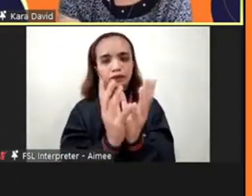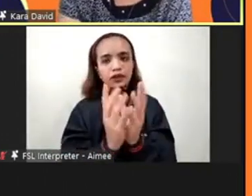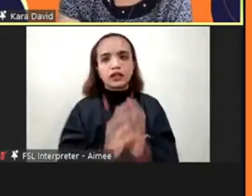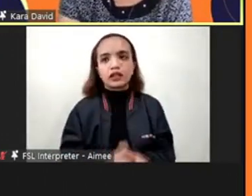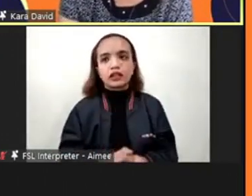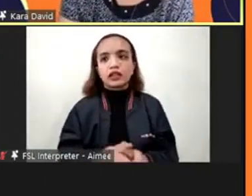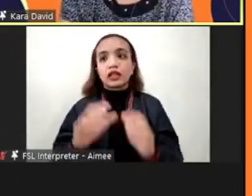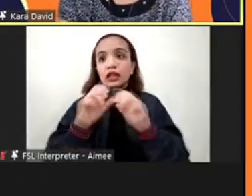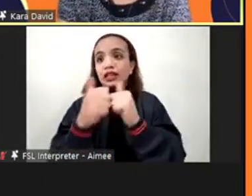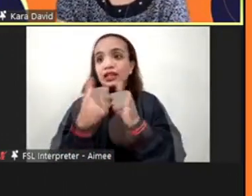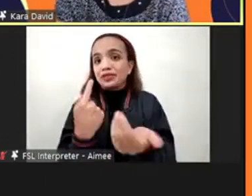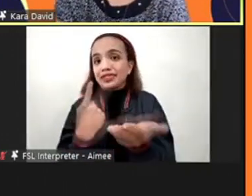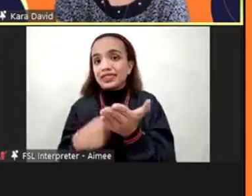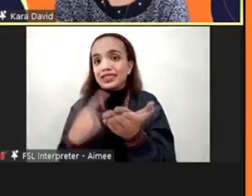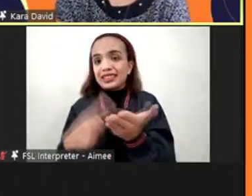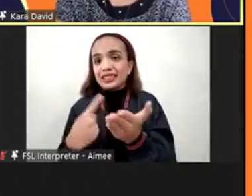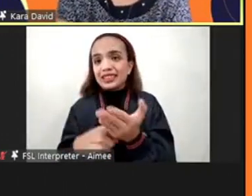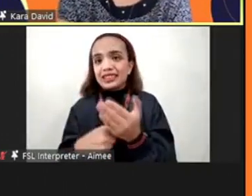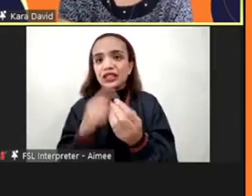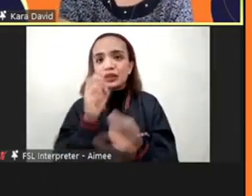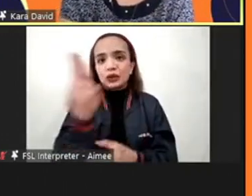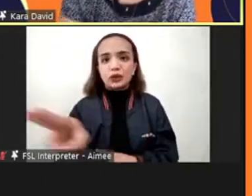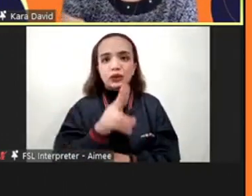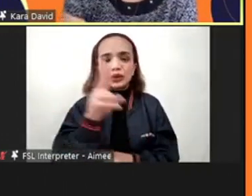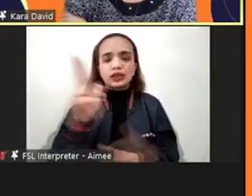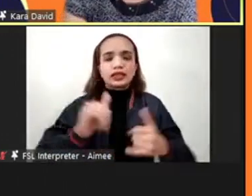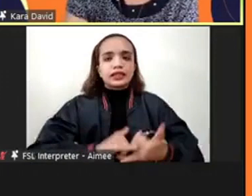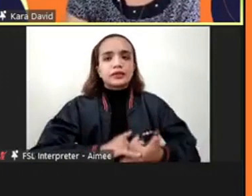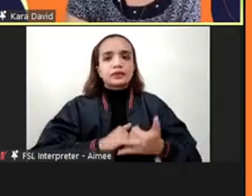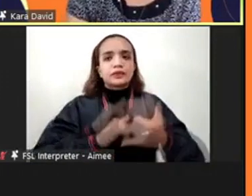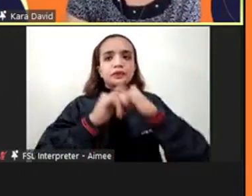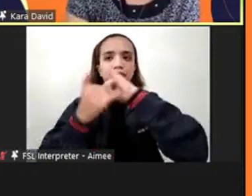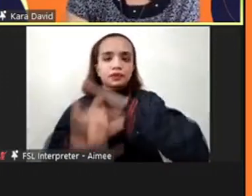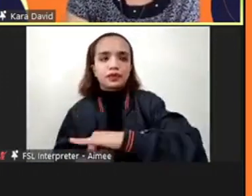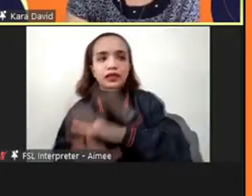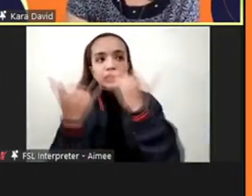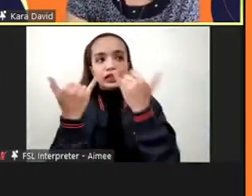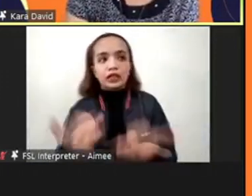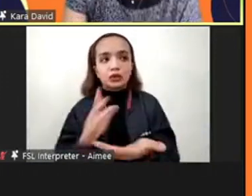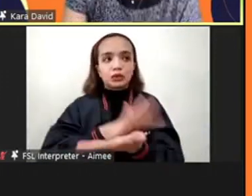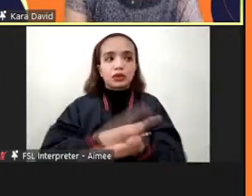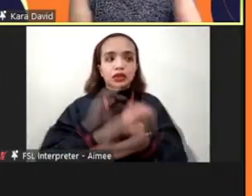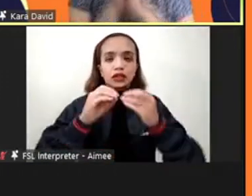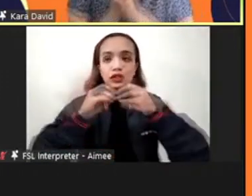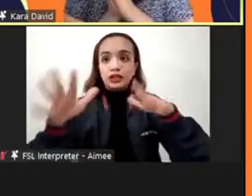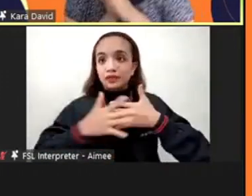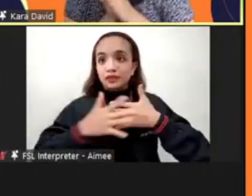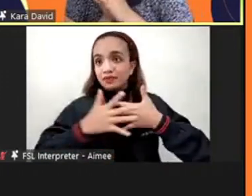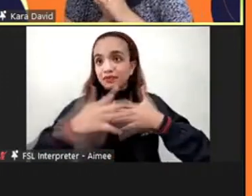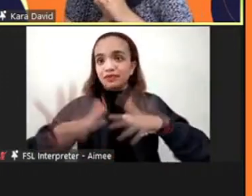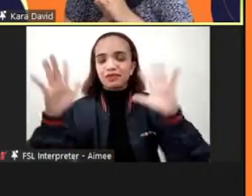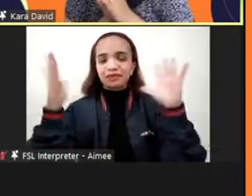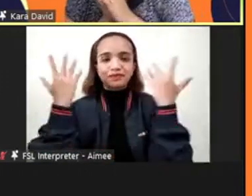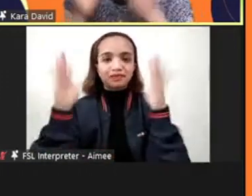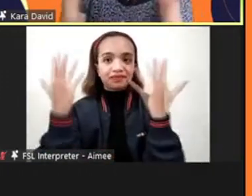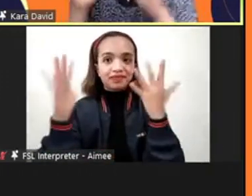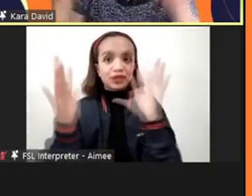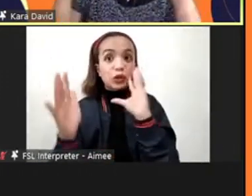cultivating resilience, maximizing adaptive capacity during the pandemic and beyond, palakpakan po